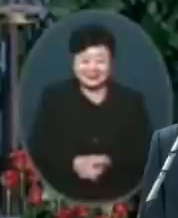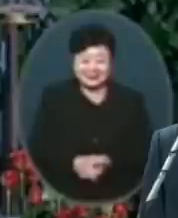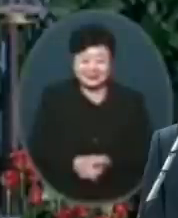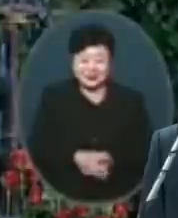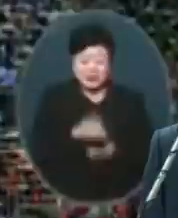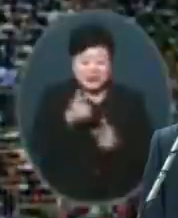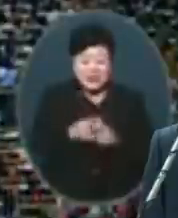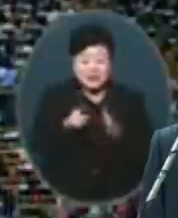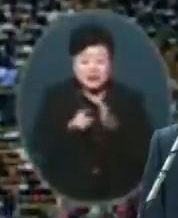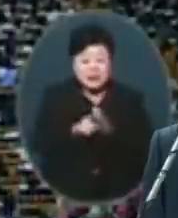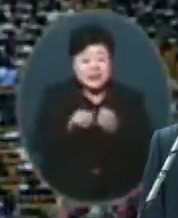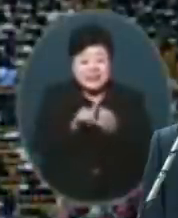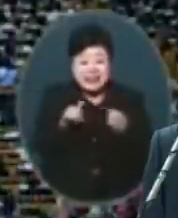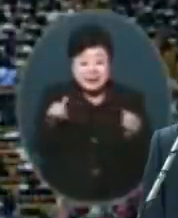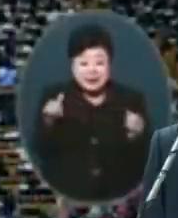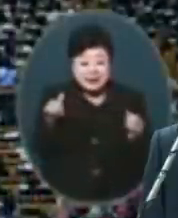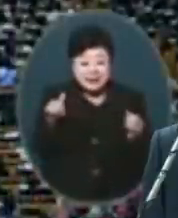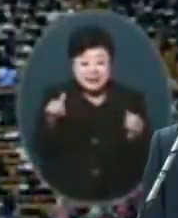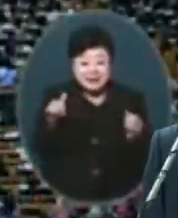우리 예수 믿는 사람들이